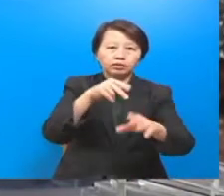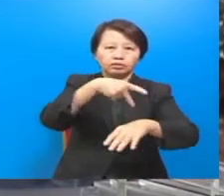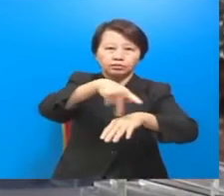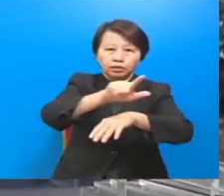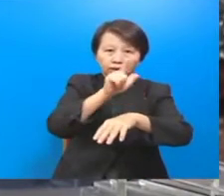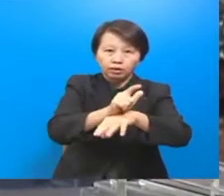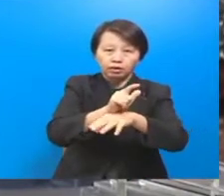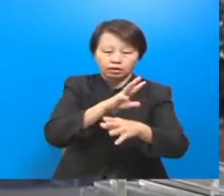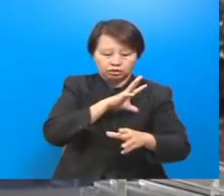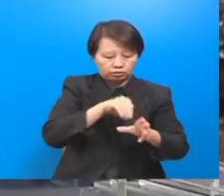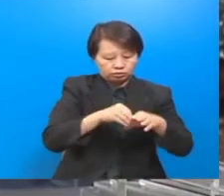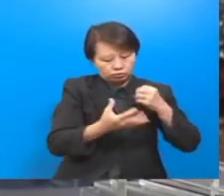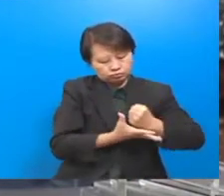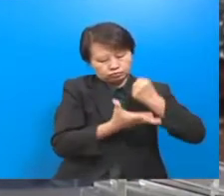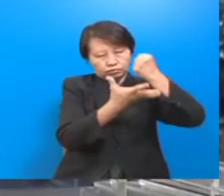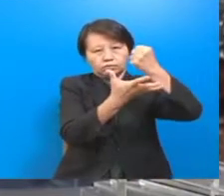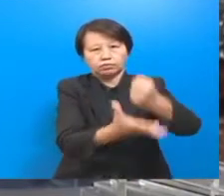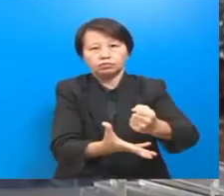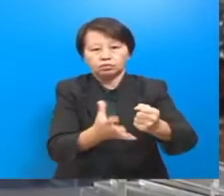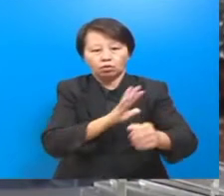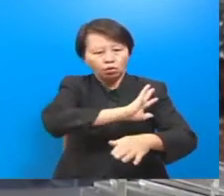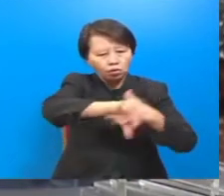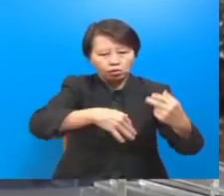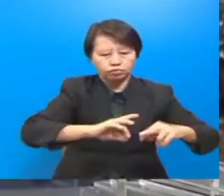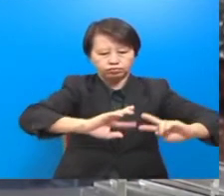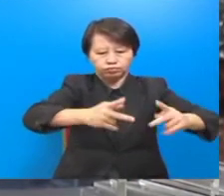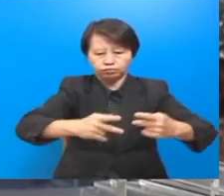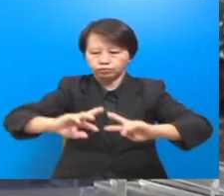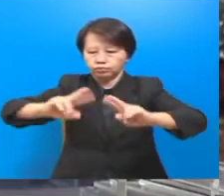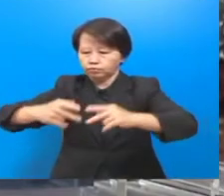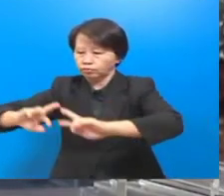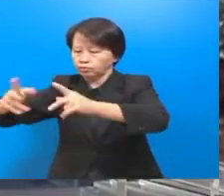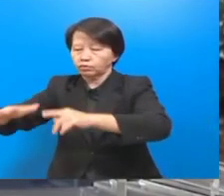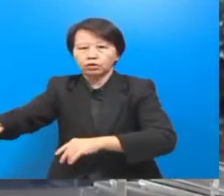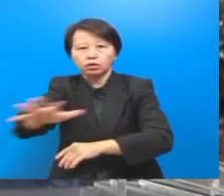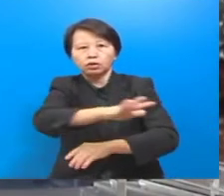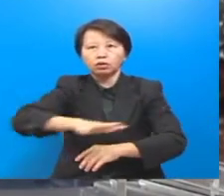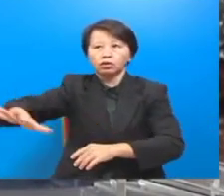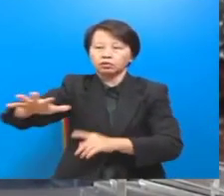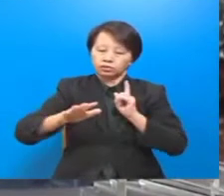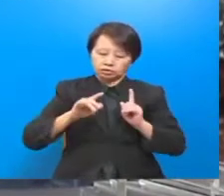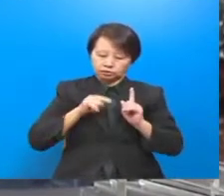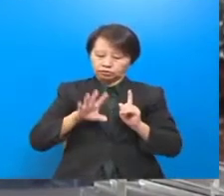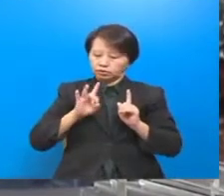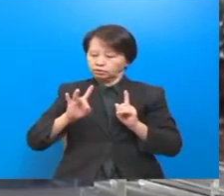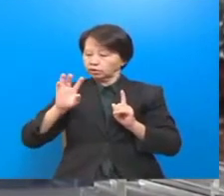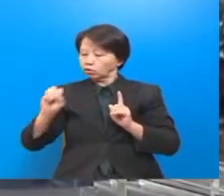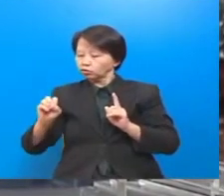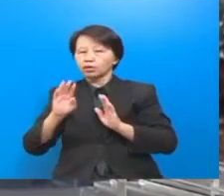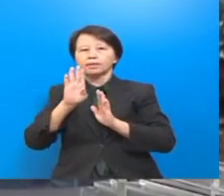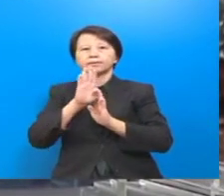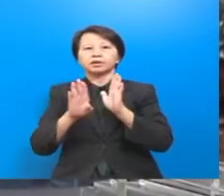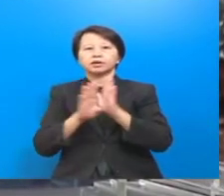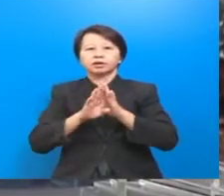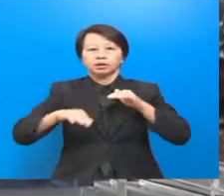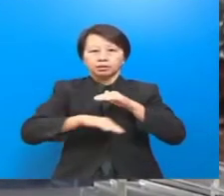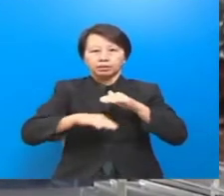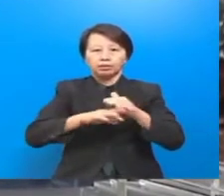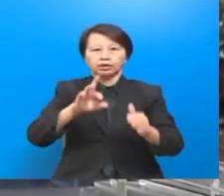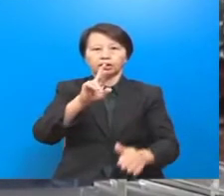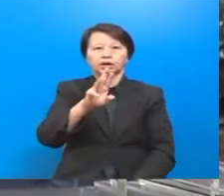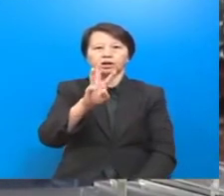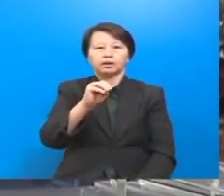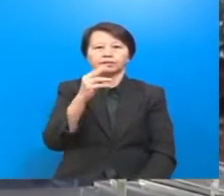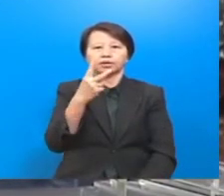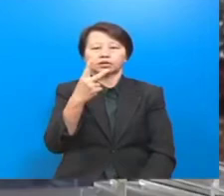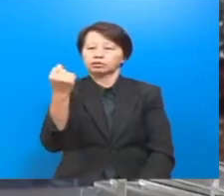menembakkan peruntukan pembangunan keseluruhannya berjumlah bengkuang satu pakai 80 pilihan dibawah rancangan desa